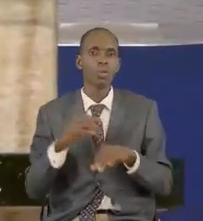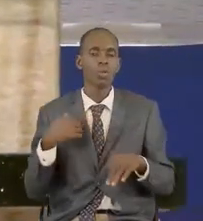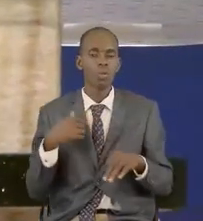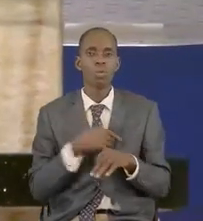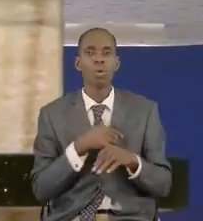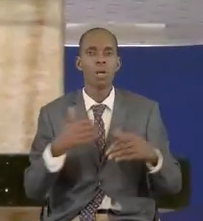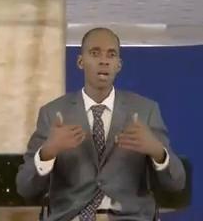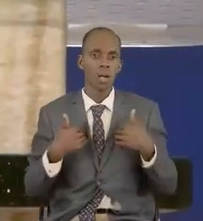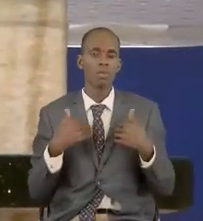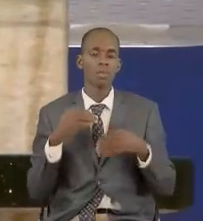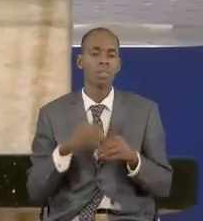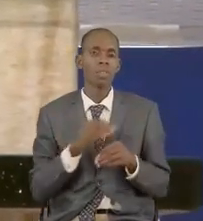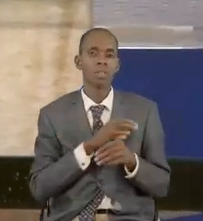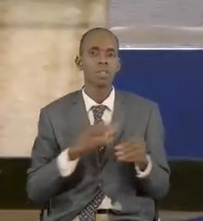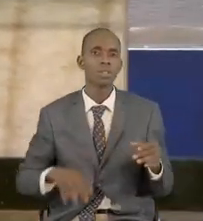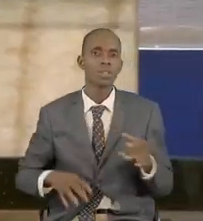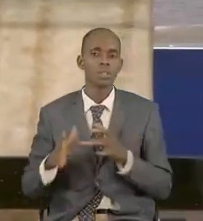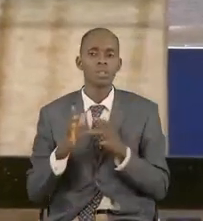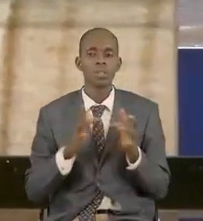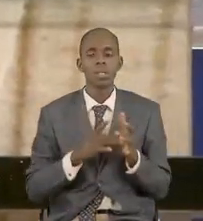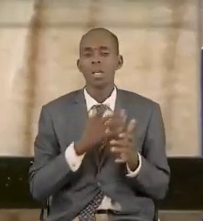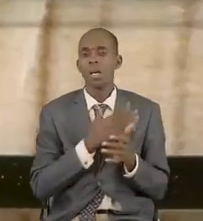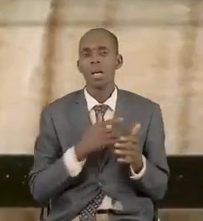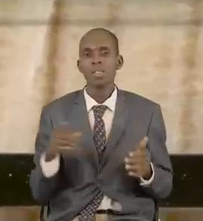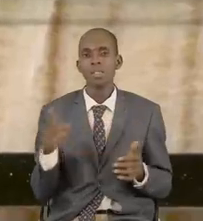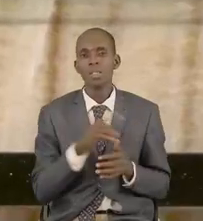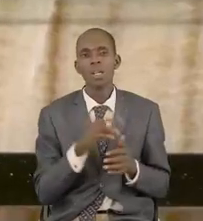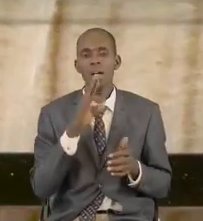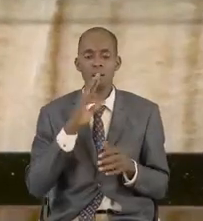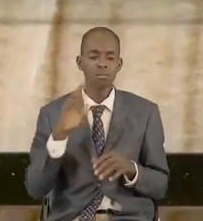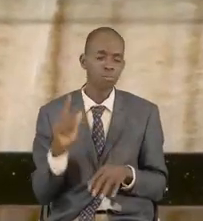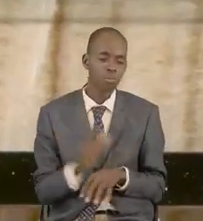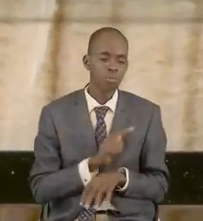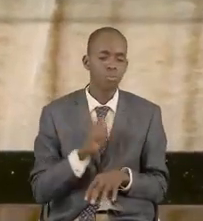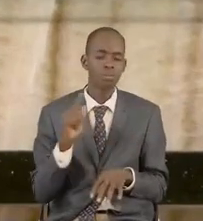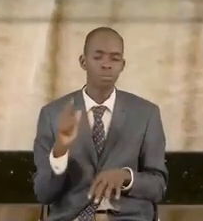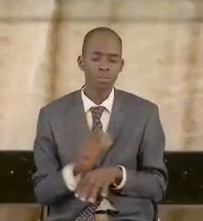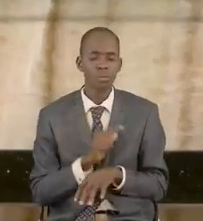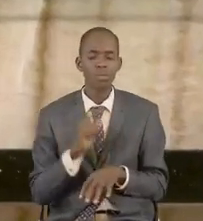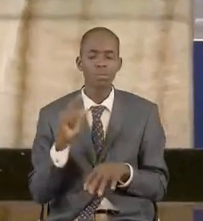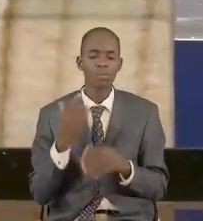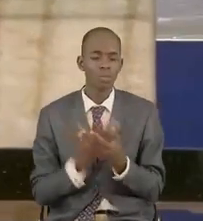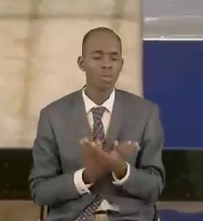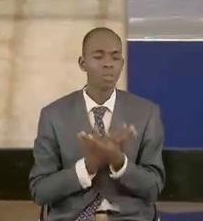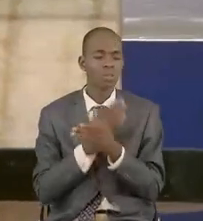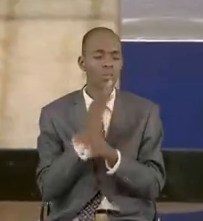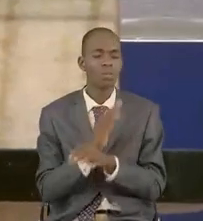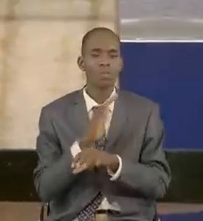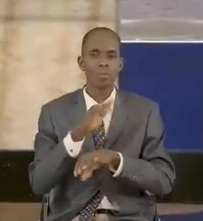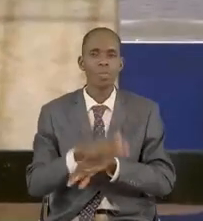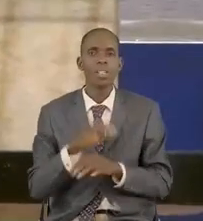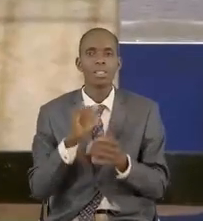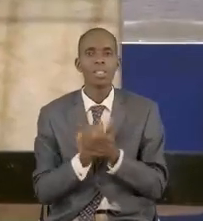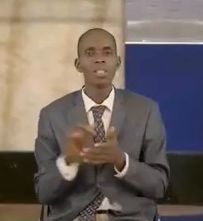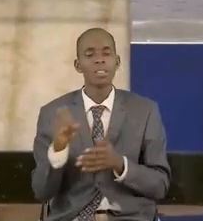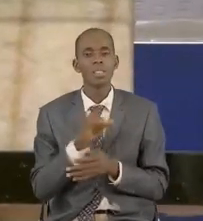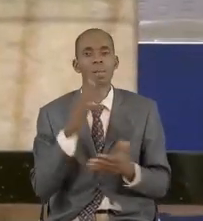avec l'intention de nous asservir et il œuvrent jour et nuit avec les